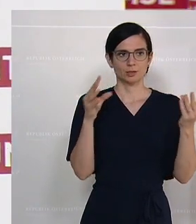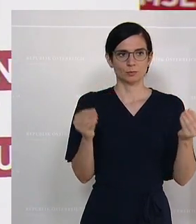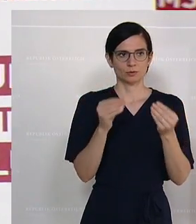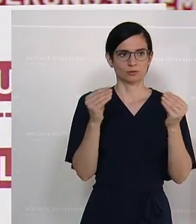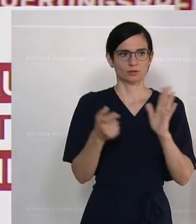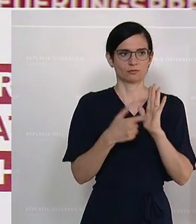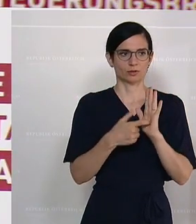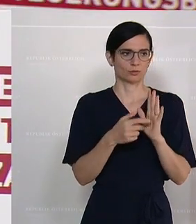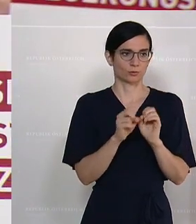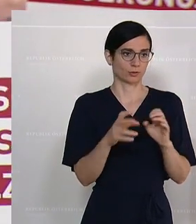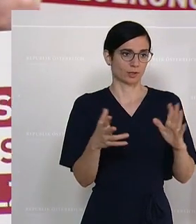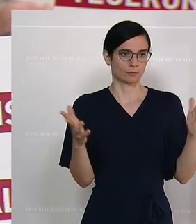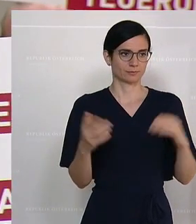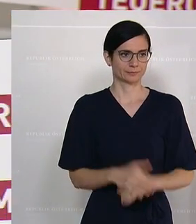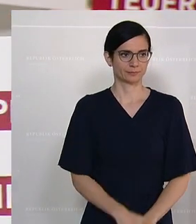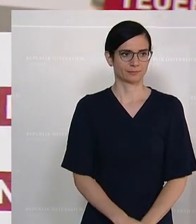immerhin